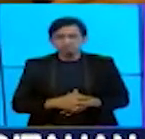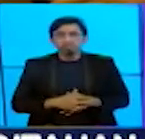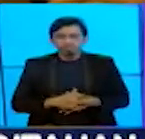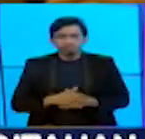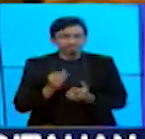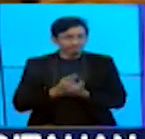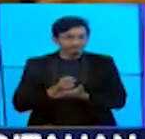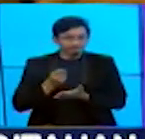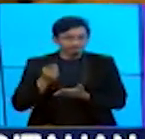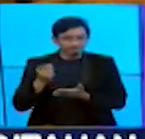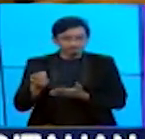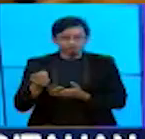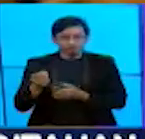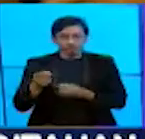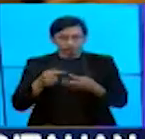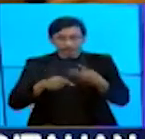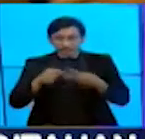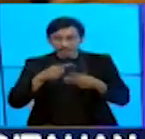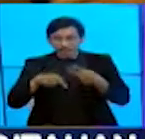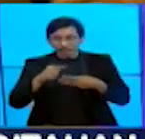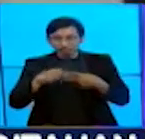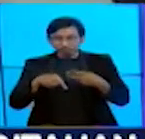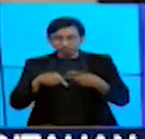dua tersangka lainnya, Agung Sucipto dan Edi Rahmat.